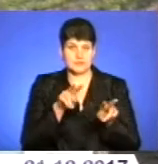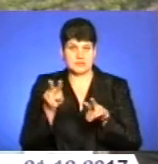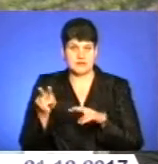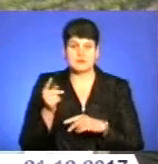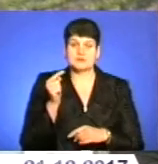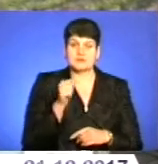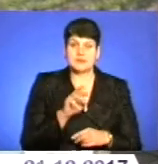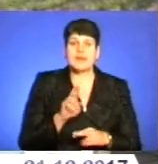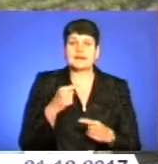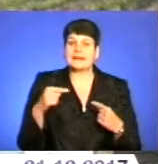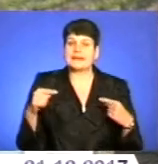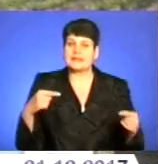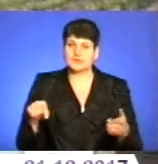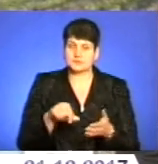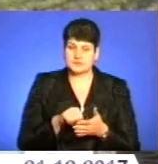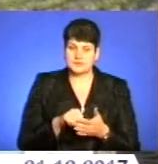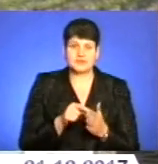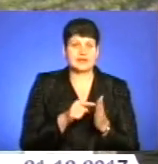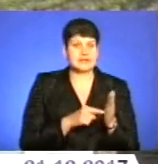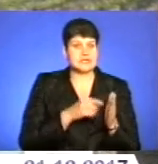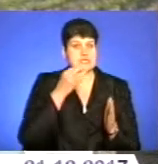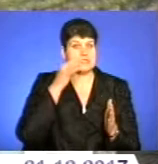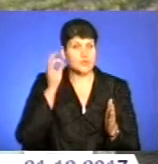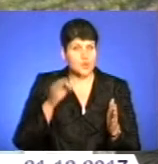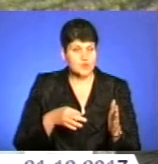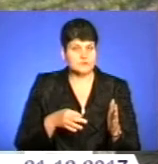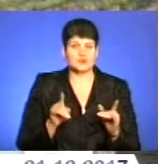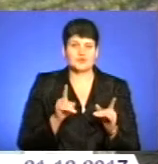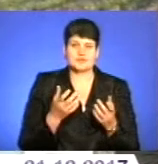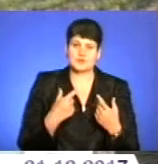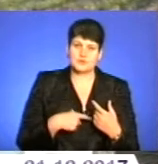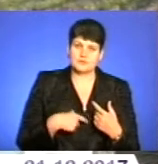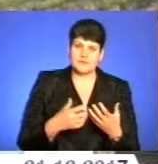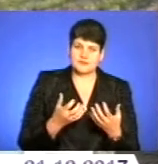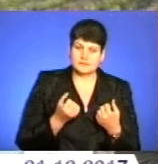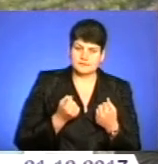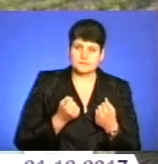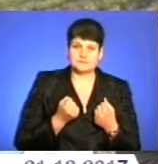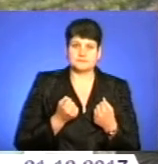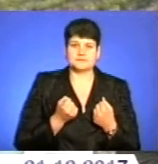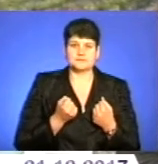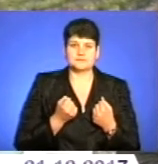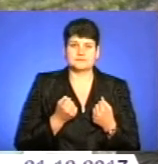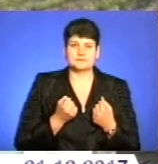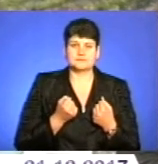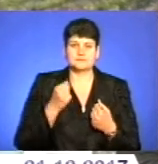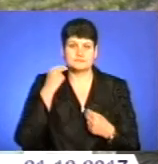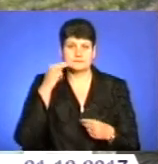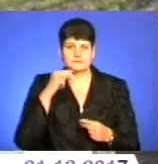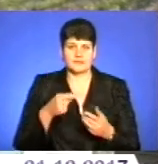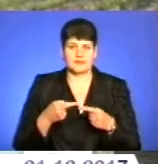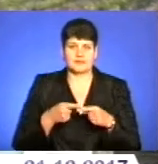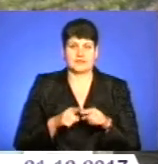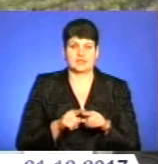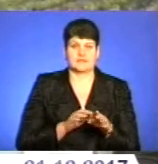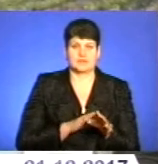як інші представляли, тобто діляться досвідом, щось для себе можуть почерпнути. І удосконалюється техніка